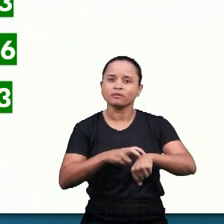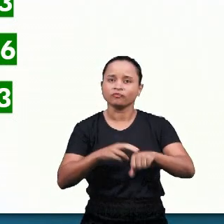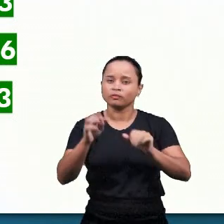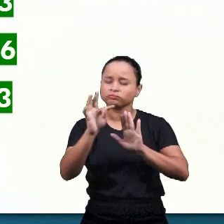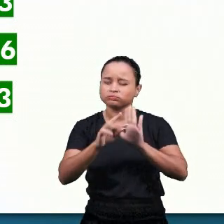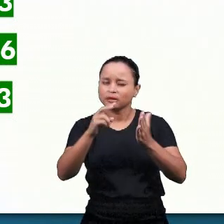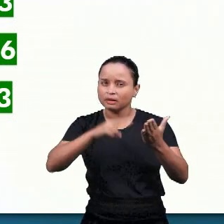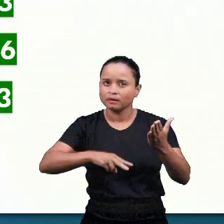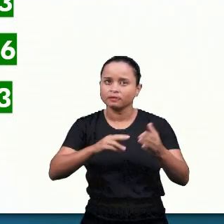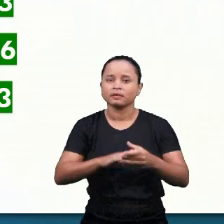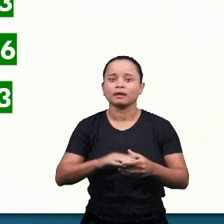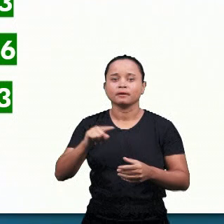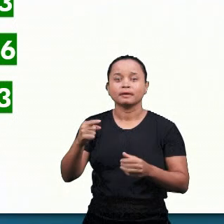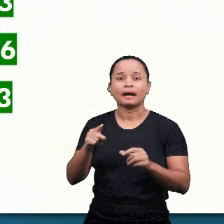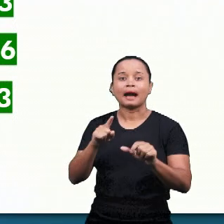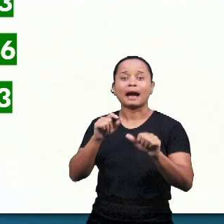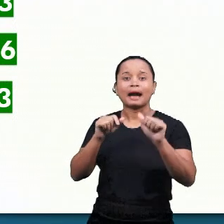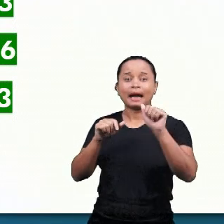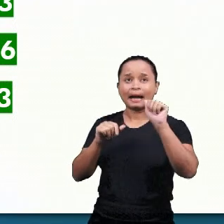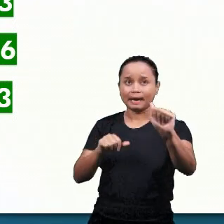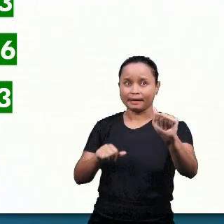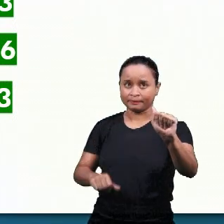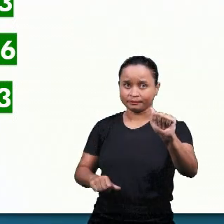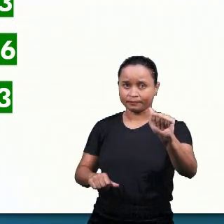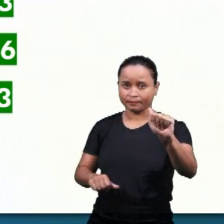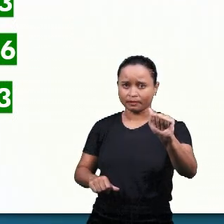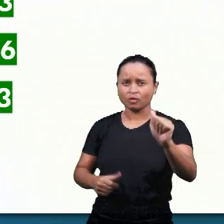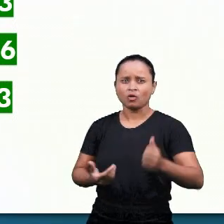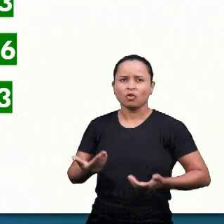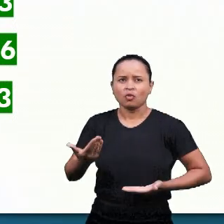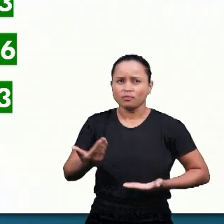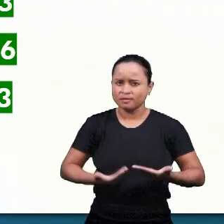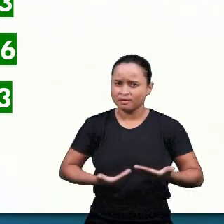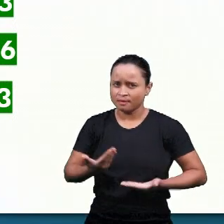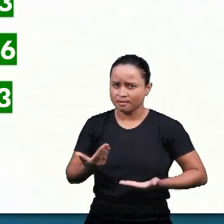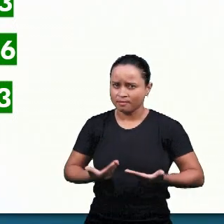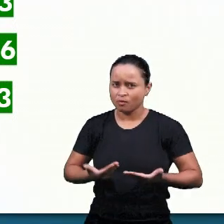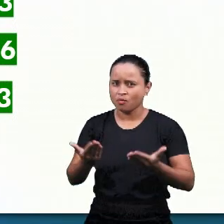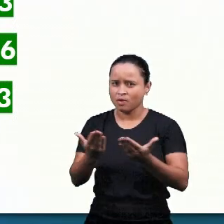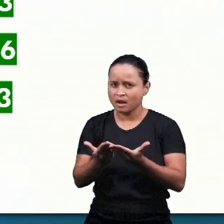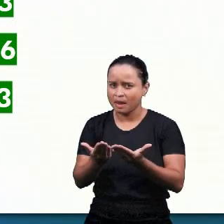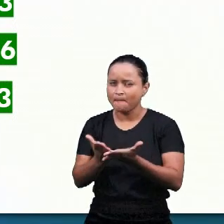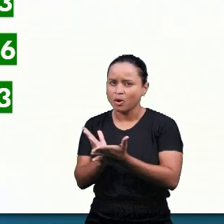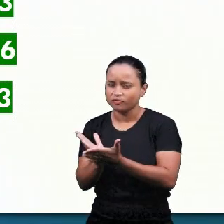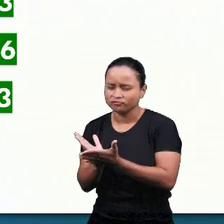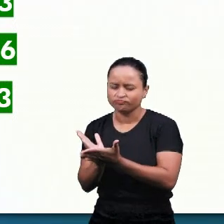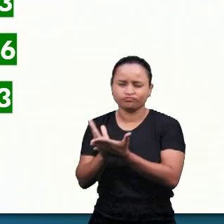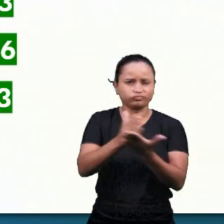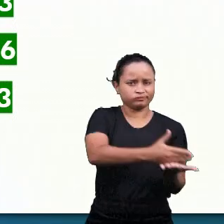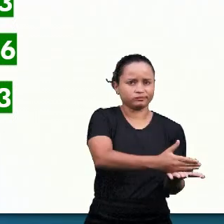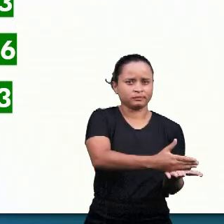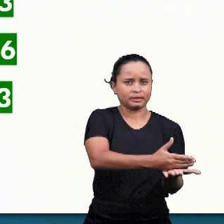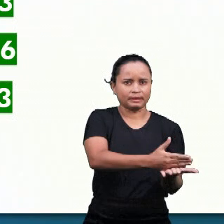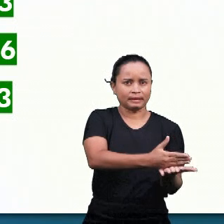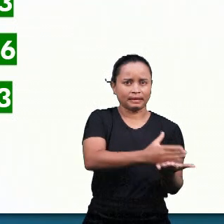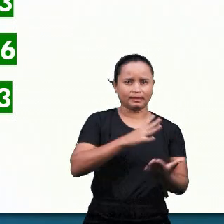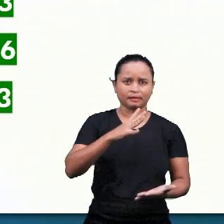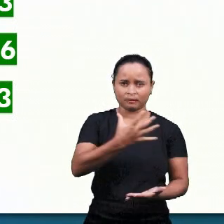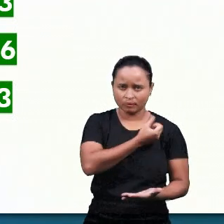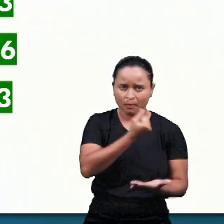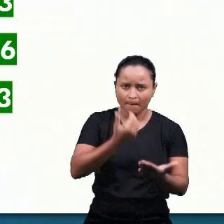et perdre le salut. Donc nous avons montré les textes. Et là, je pose la question. Quelques frères,